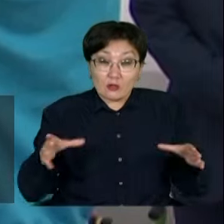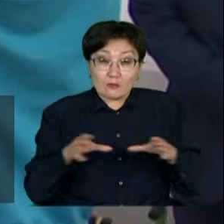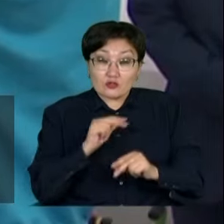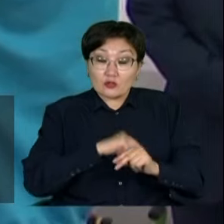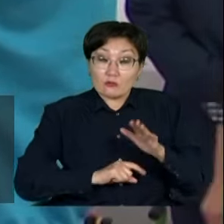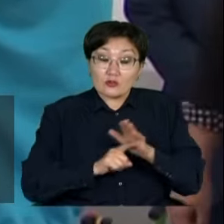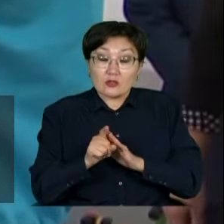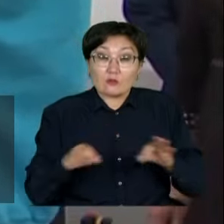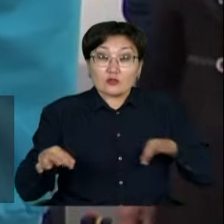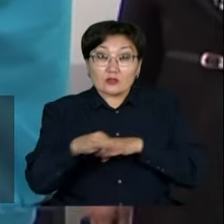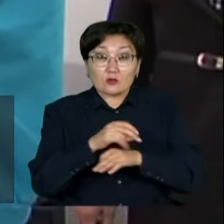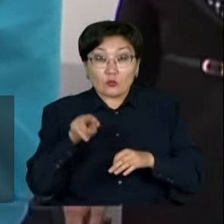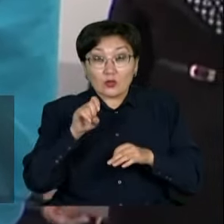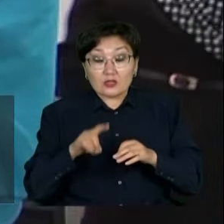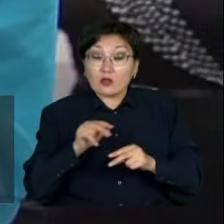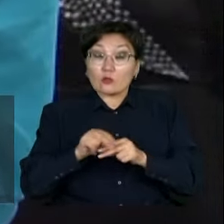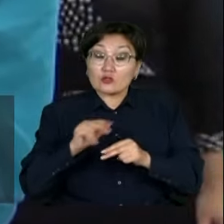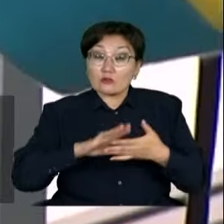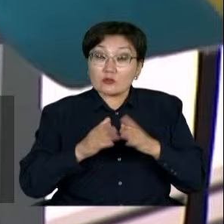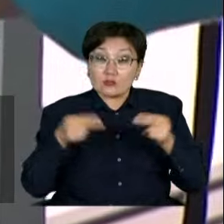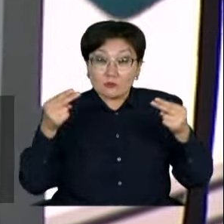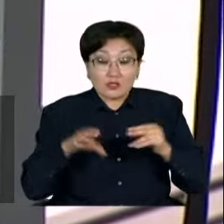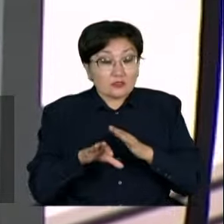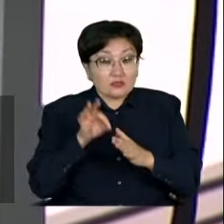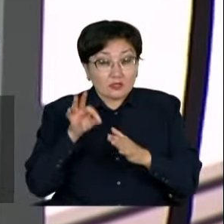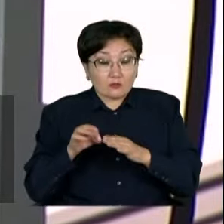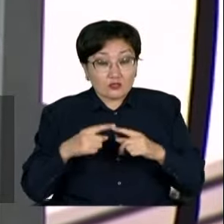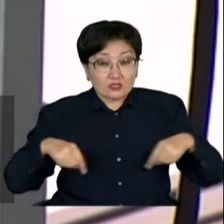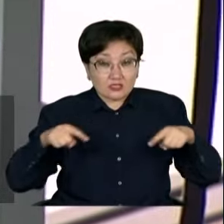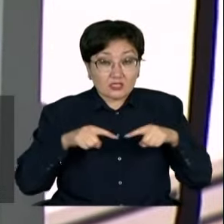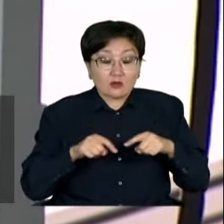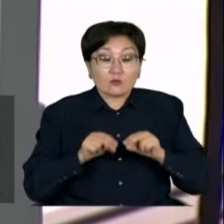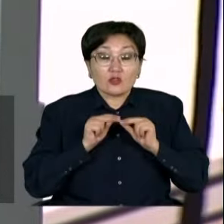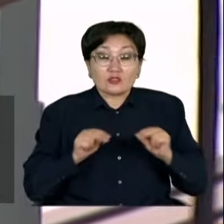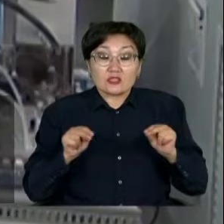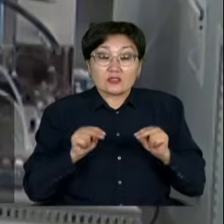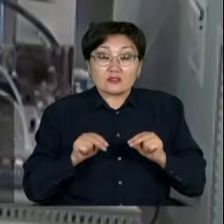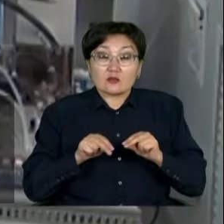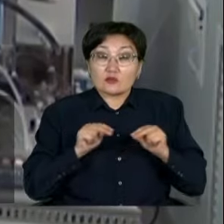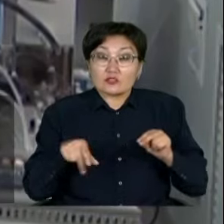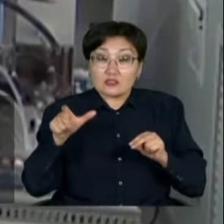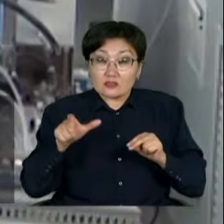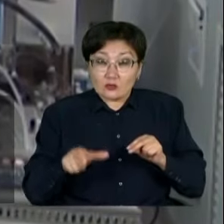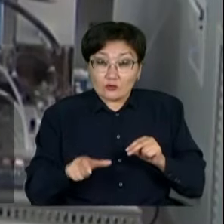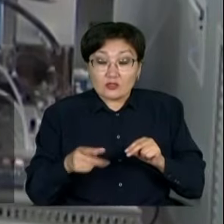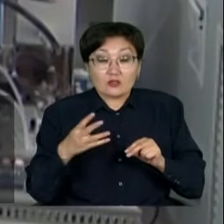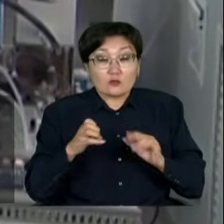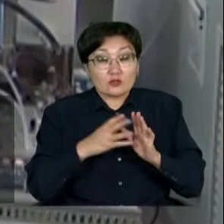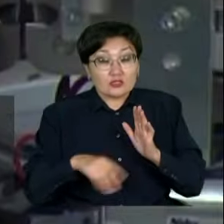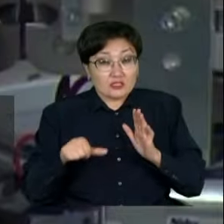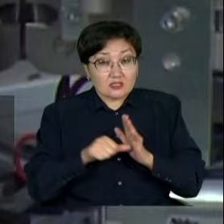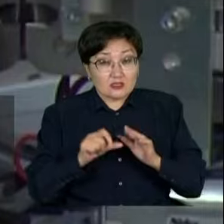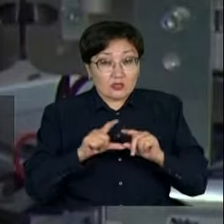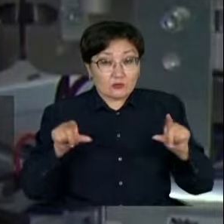Бастама аясында дуалды оқыту шарттары жасалып, таңдап алынған мекемелердің тәлімгерлері оқытылады. Қазірдің өзінде 496 білім